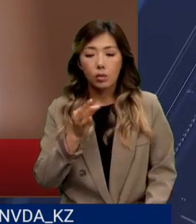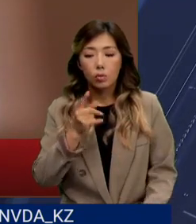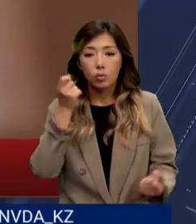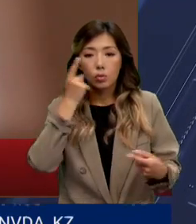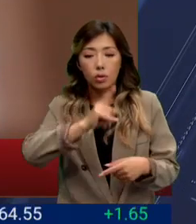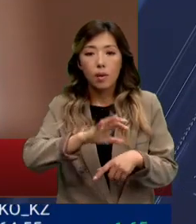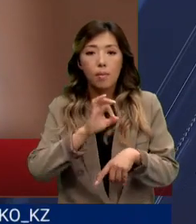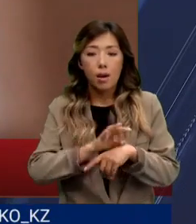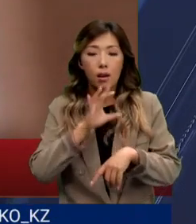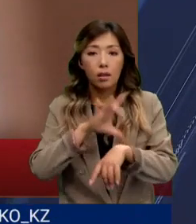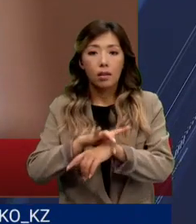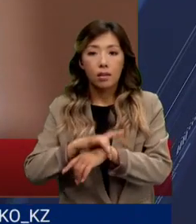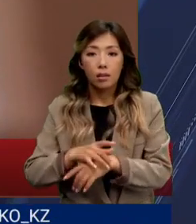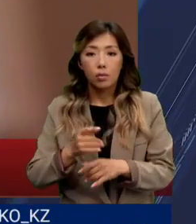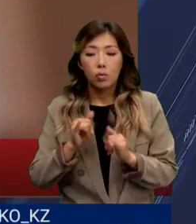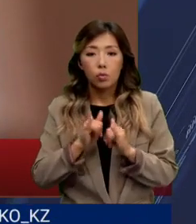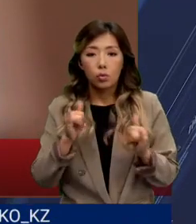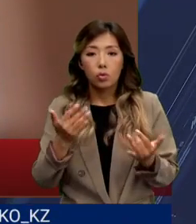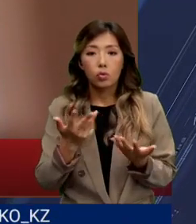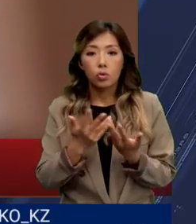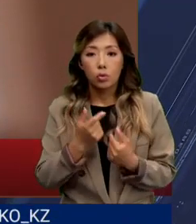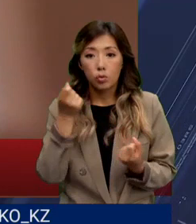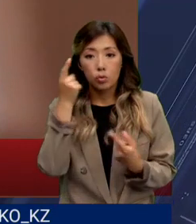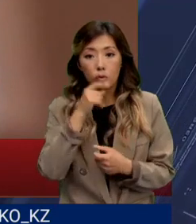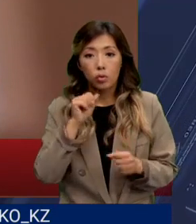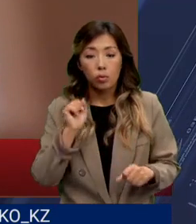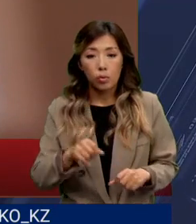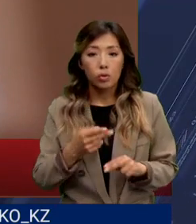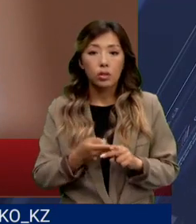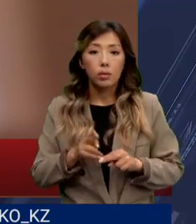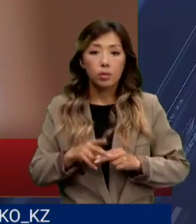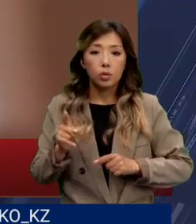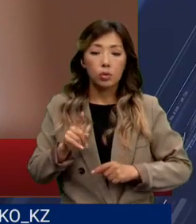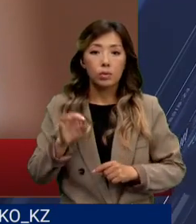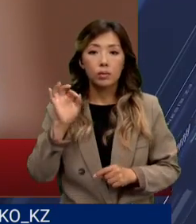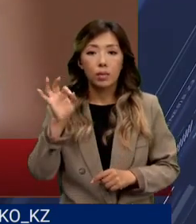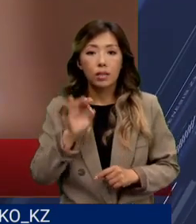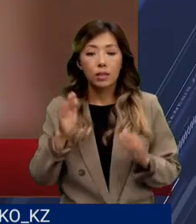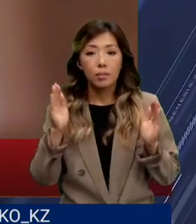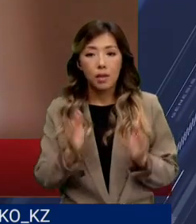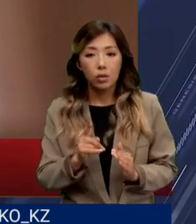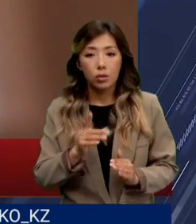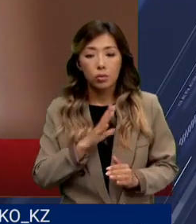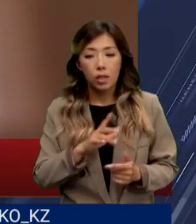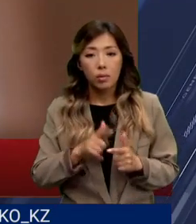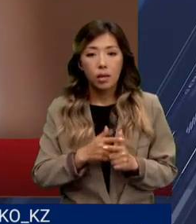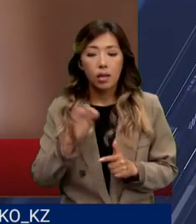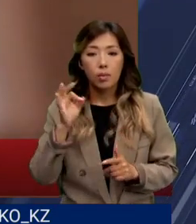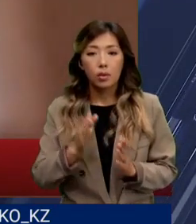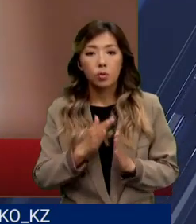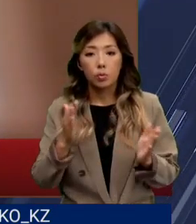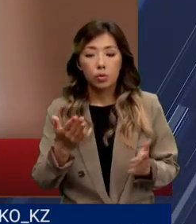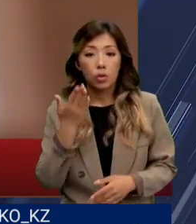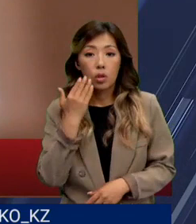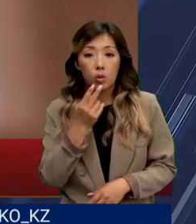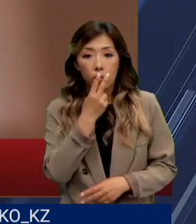ну, я думаю, там акиматы тоже были, да, заинтересованы, чтобы статистика занижалась в определенный период времени. И вот